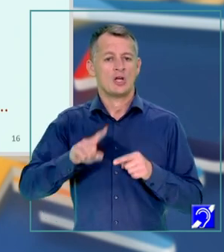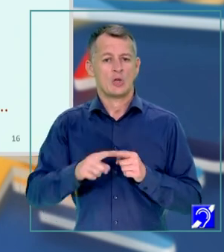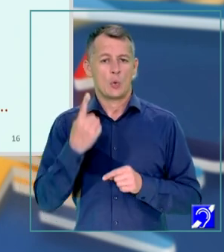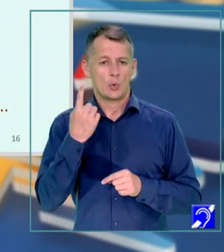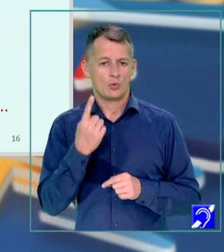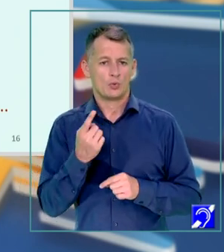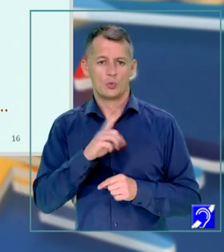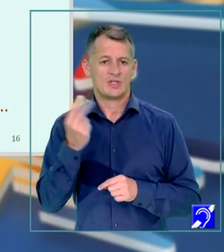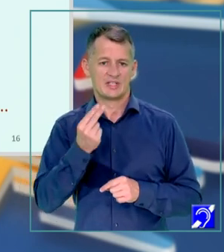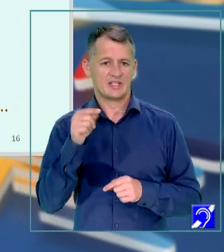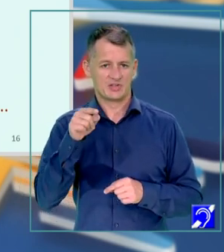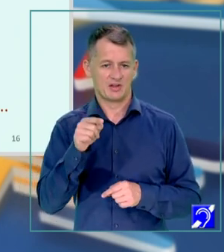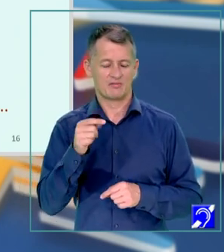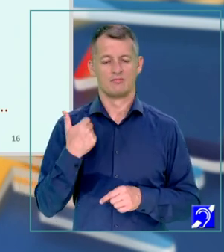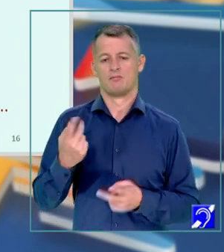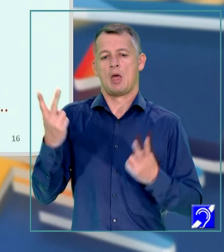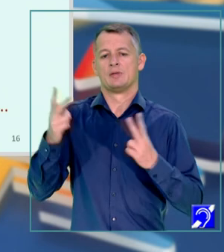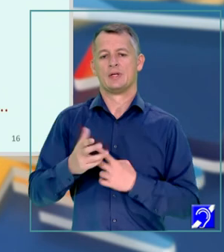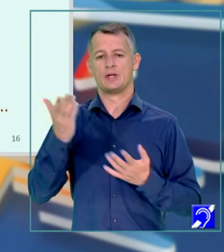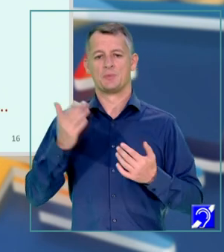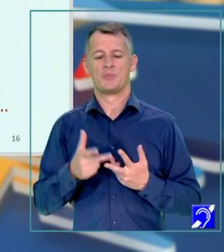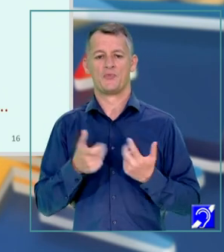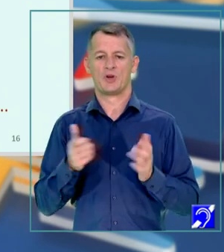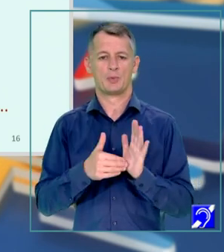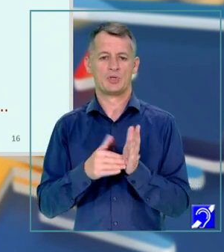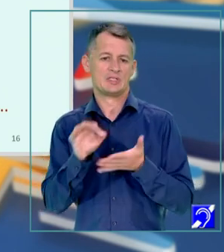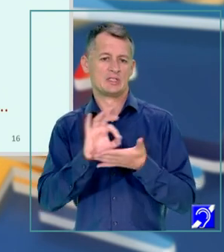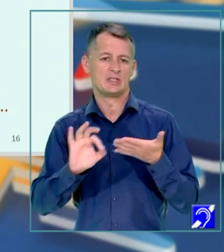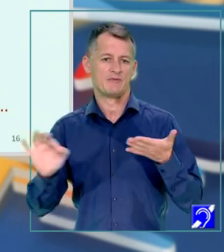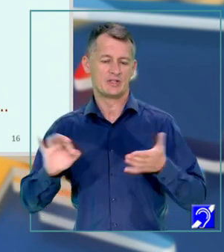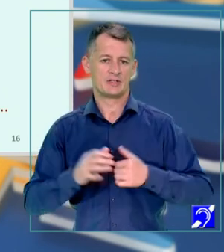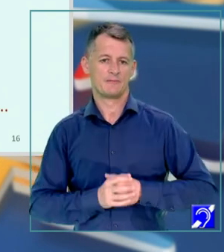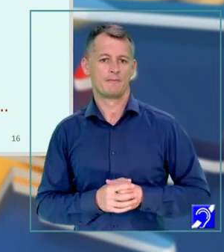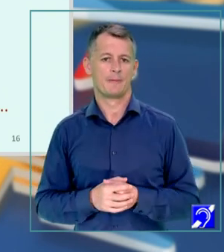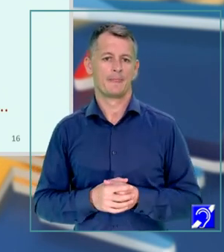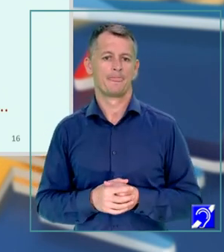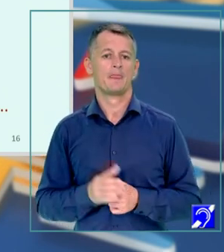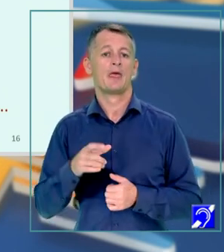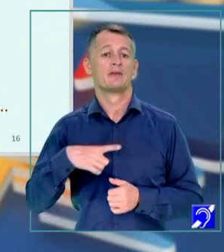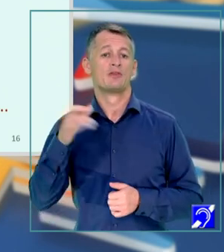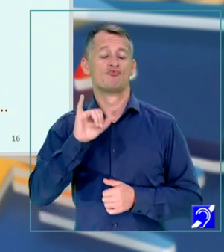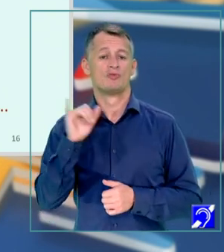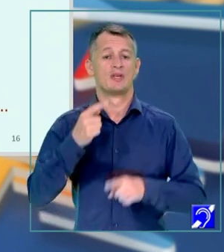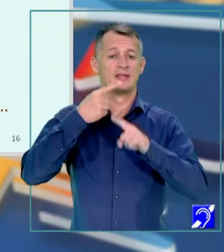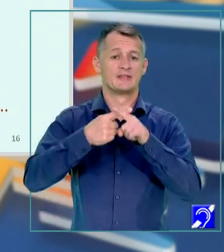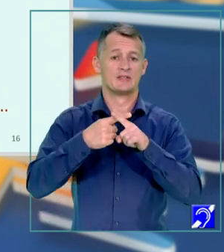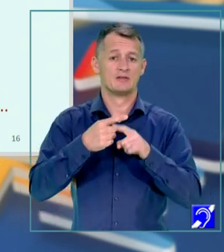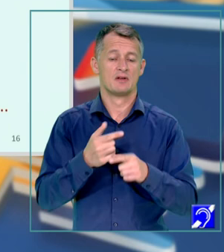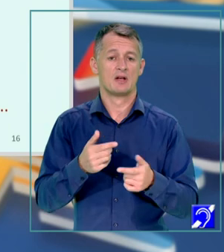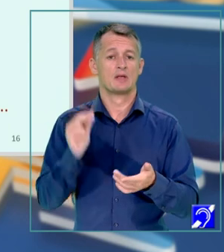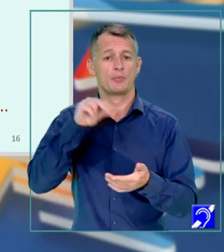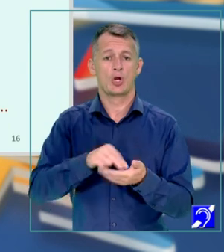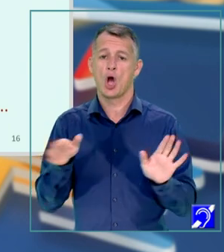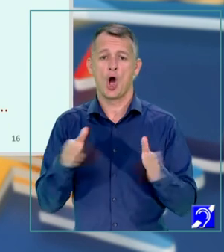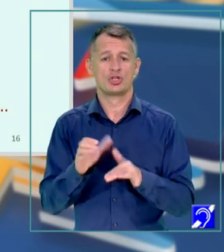subînțelege este aici nu nu nu este cine x la care se adauga orice